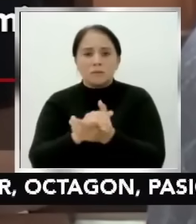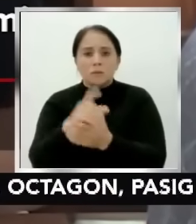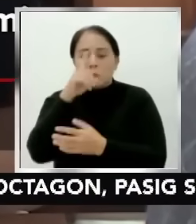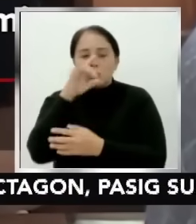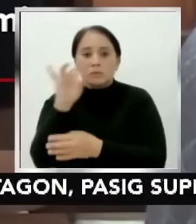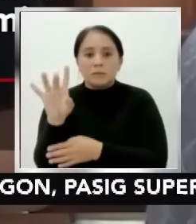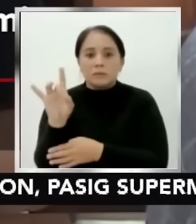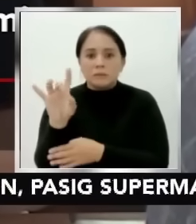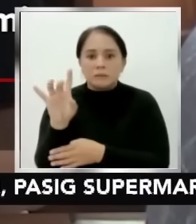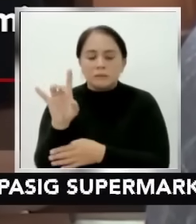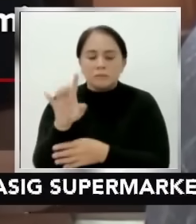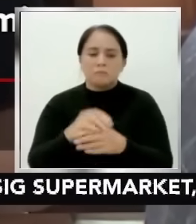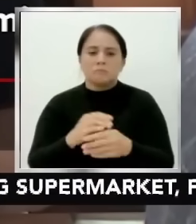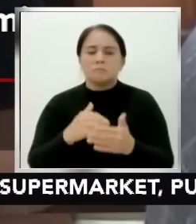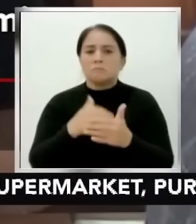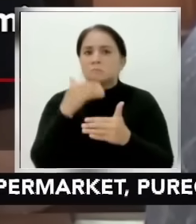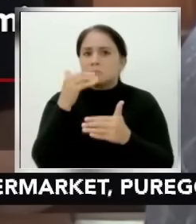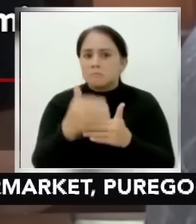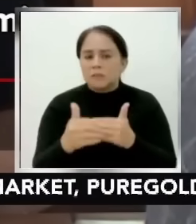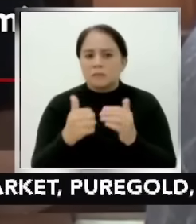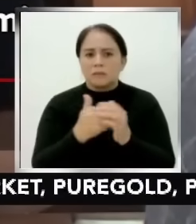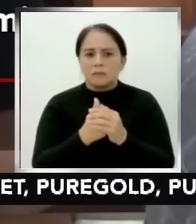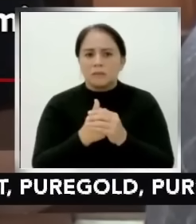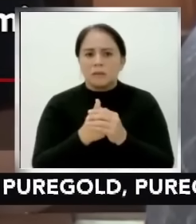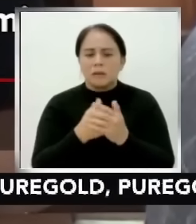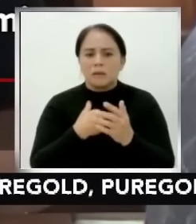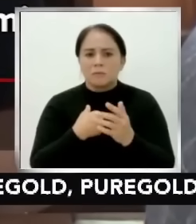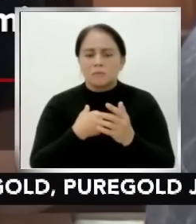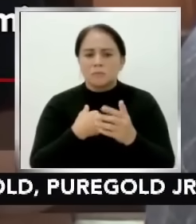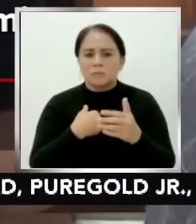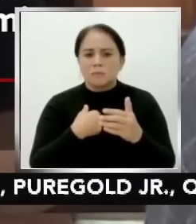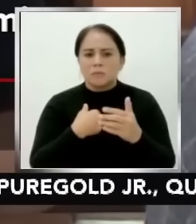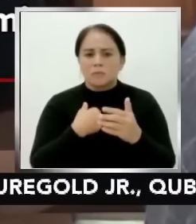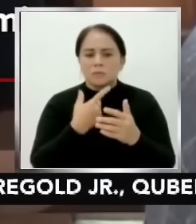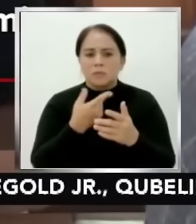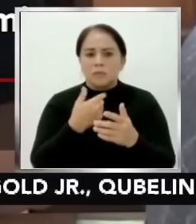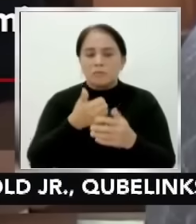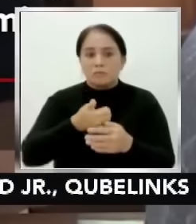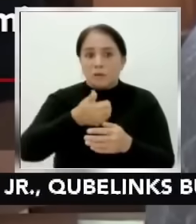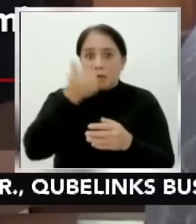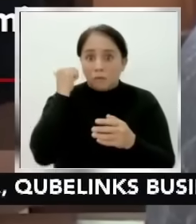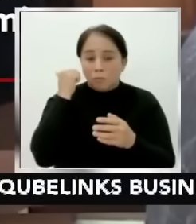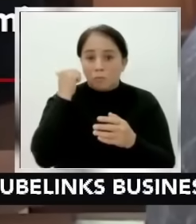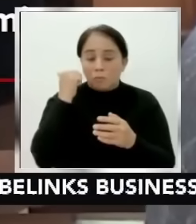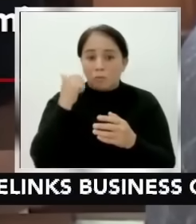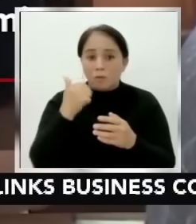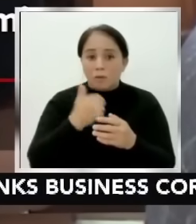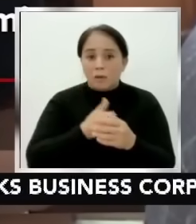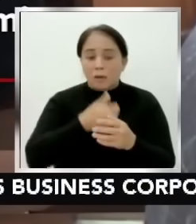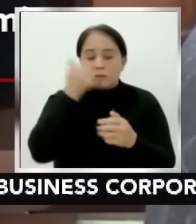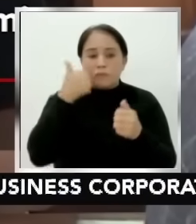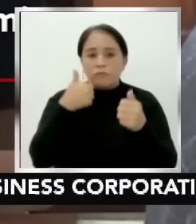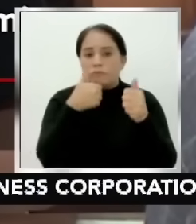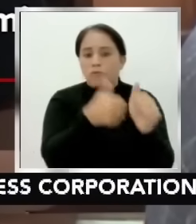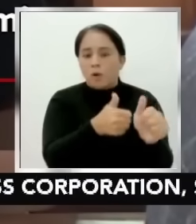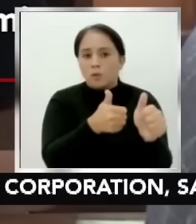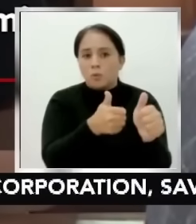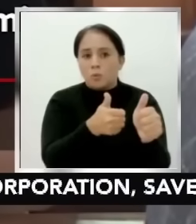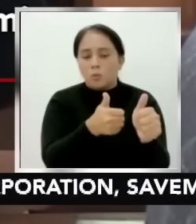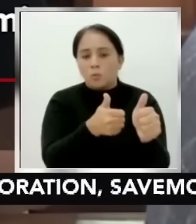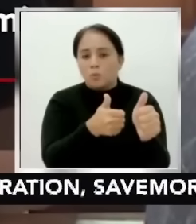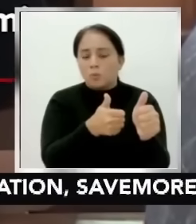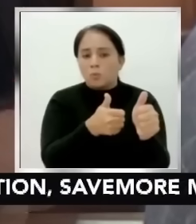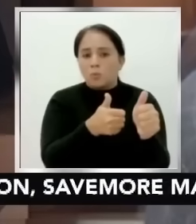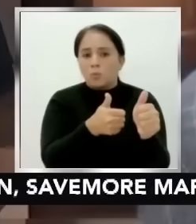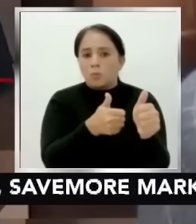Inja, wait, gipugos man mi kay kung dili ko no mi mo, musunod sa ilang sugo, may